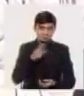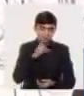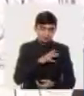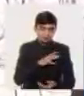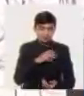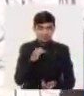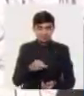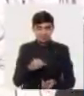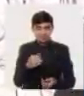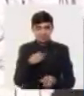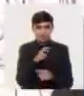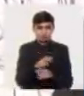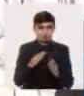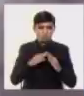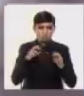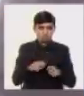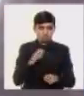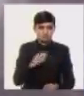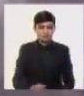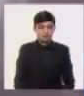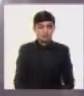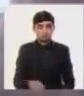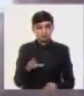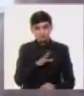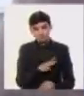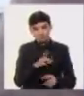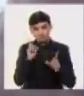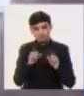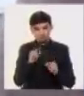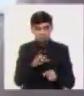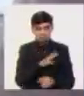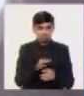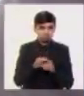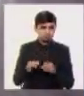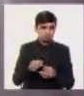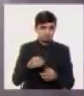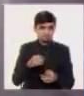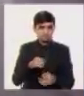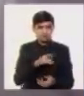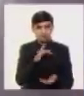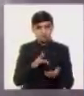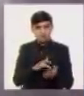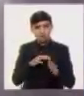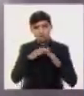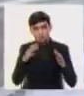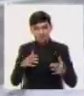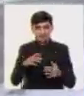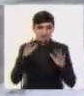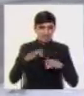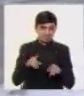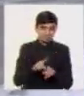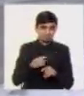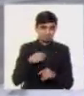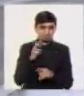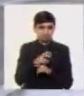Я не иду никуда, сижу дома. Обычно уезжали куда-то подальше. Горы, снег и так далее. Наверное,